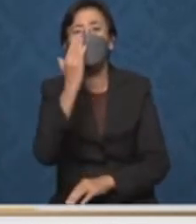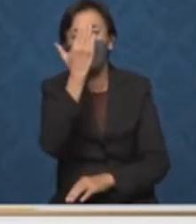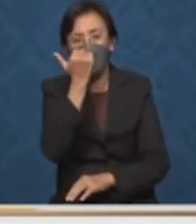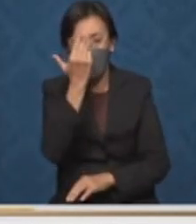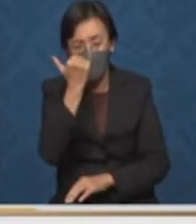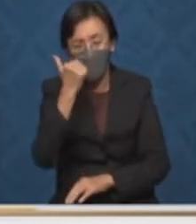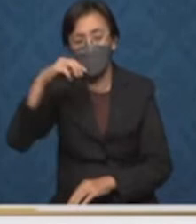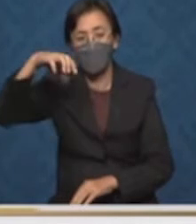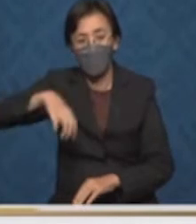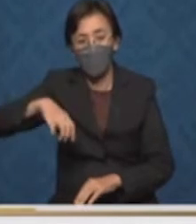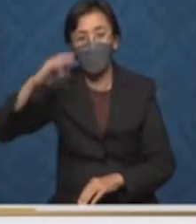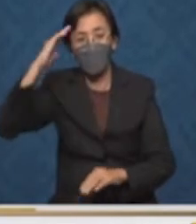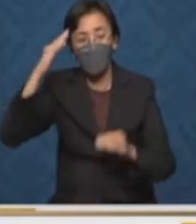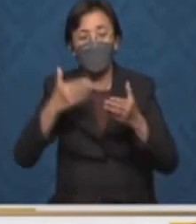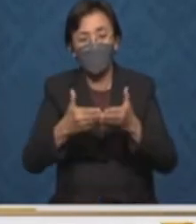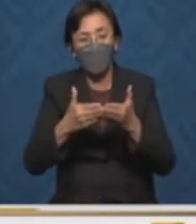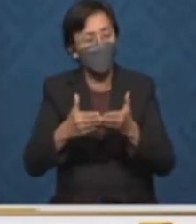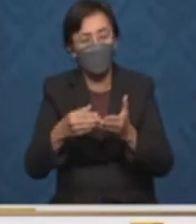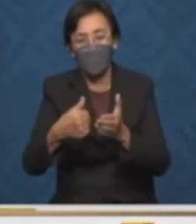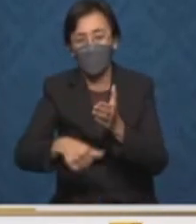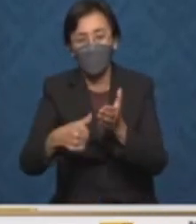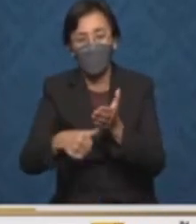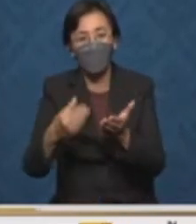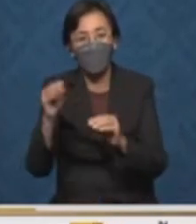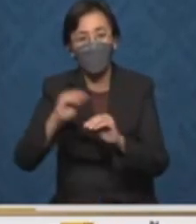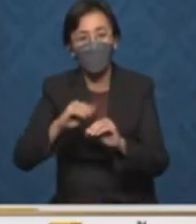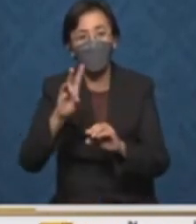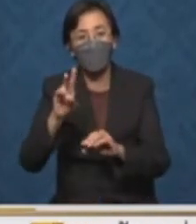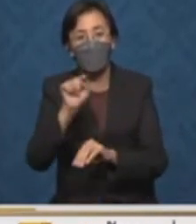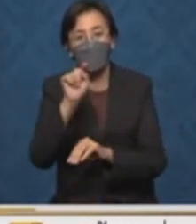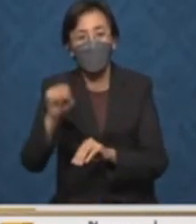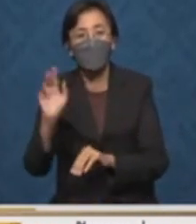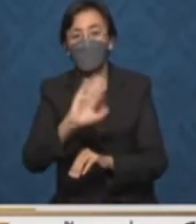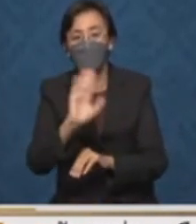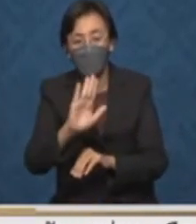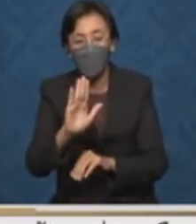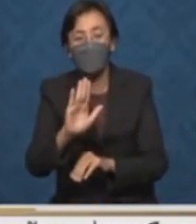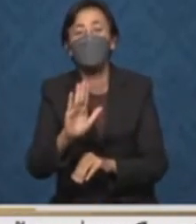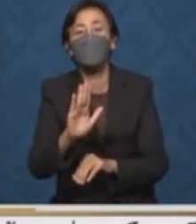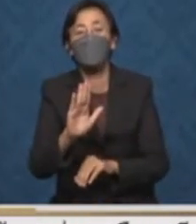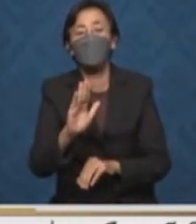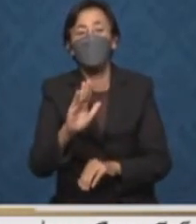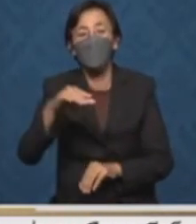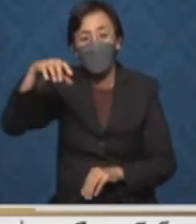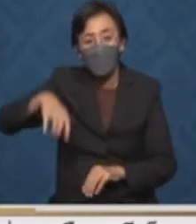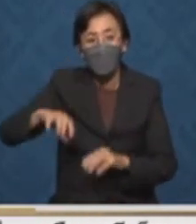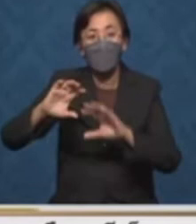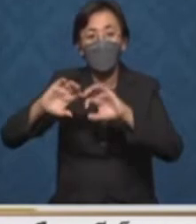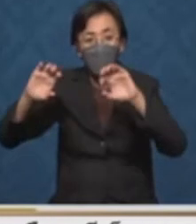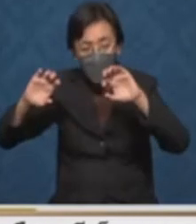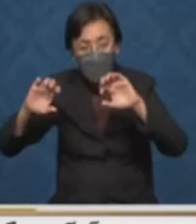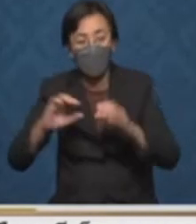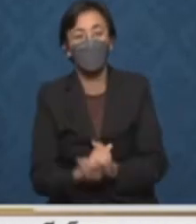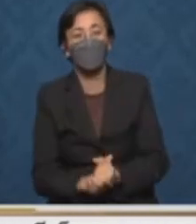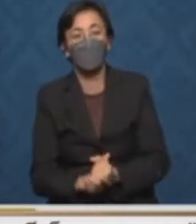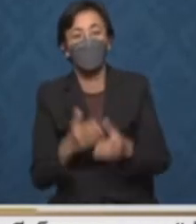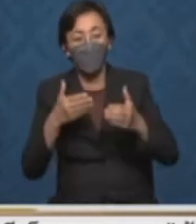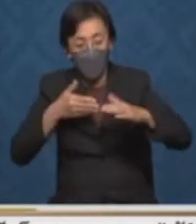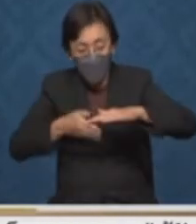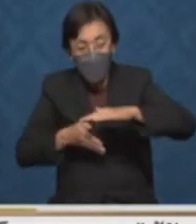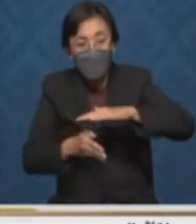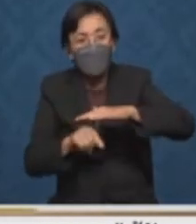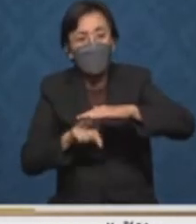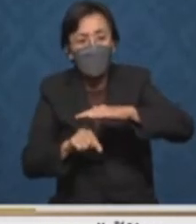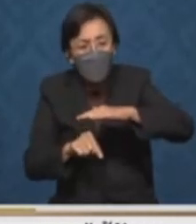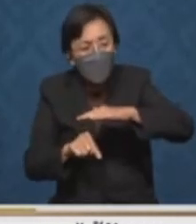ทัพเรือเนี่ยได้รับการยกเว้นเพราะว่าเป็นส่วนราชการเรือดำน้ำก็เป็นยุทธภัณฑ์มันไม่ต้องจ่ายอยู่แล้วแต่ทำ